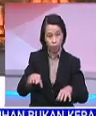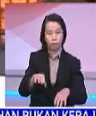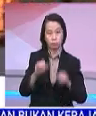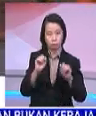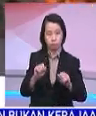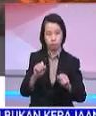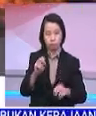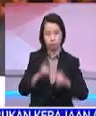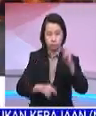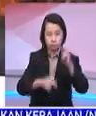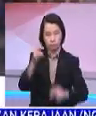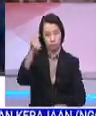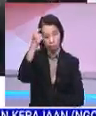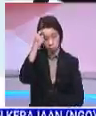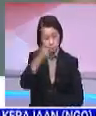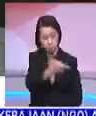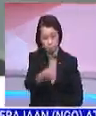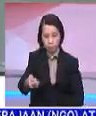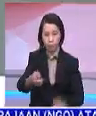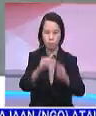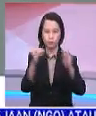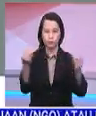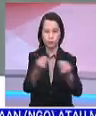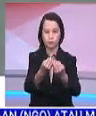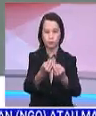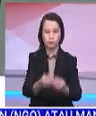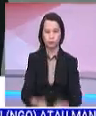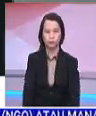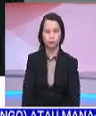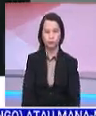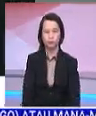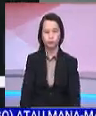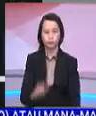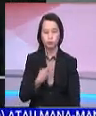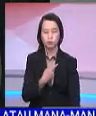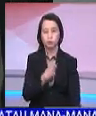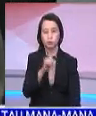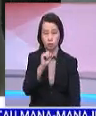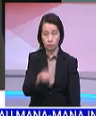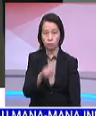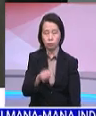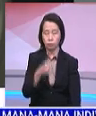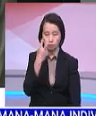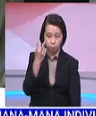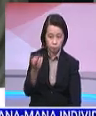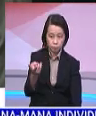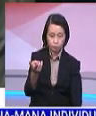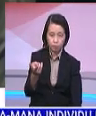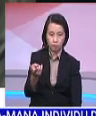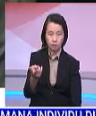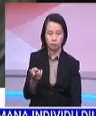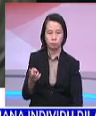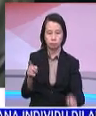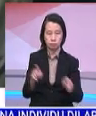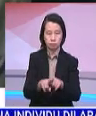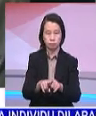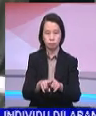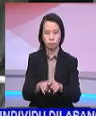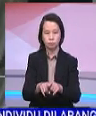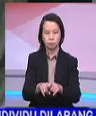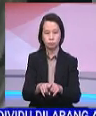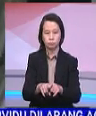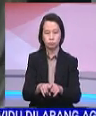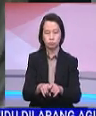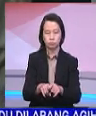yang mampu membina Minda rakyat kita boleh melihat bahwa sebagai lidah